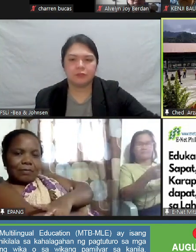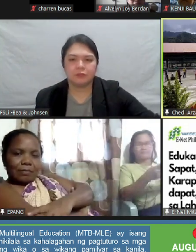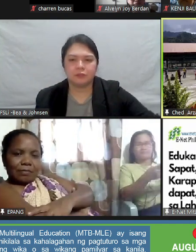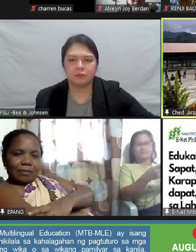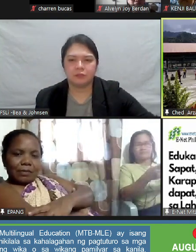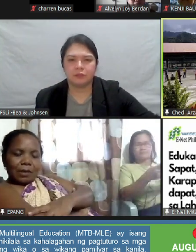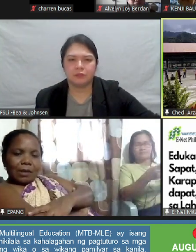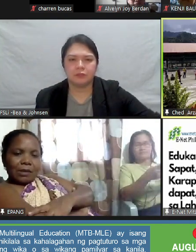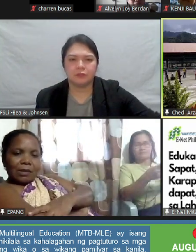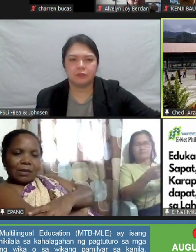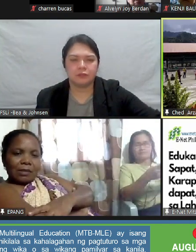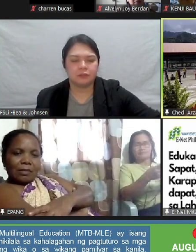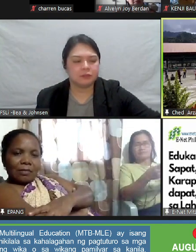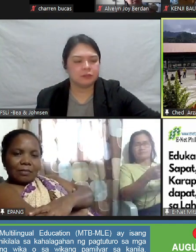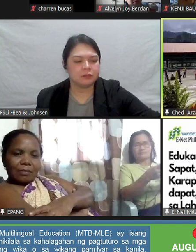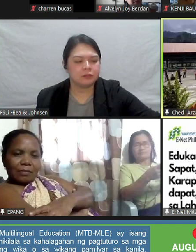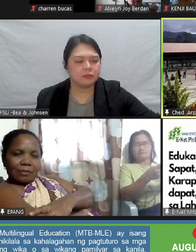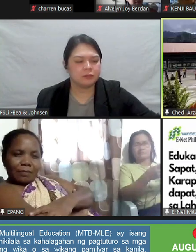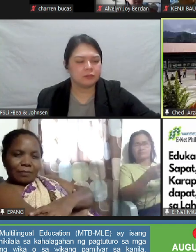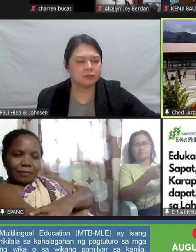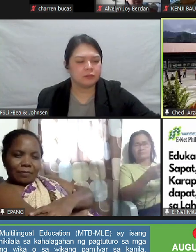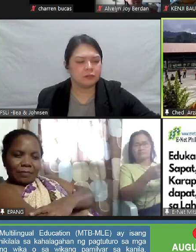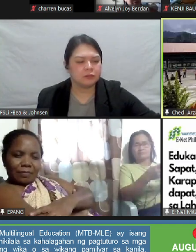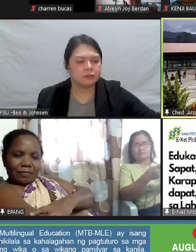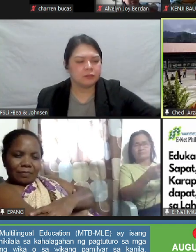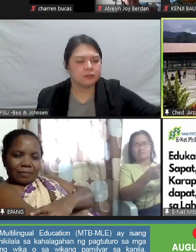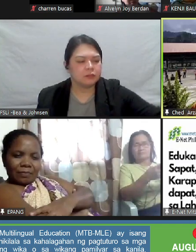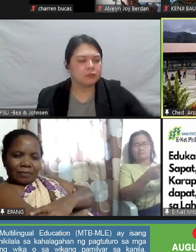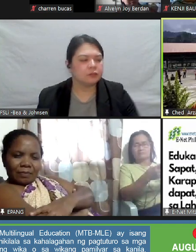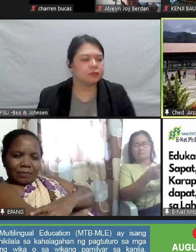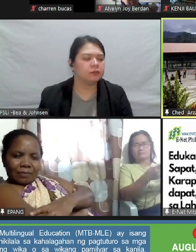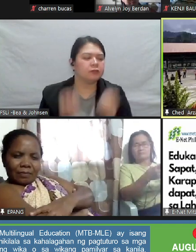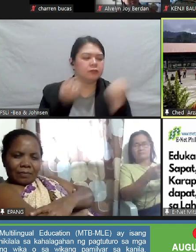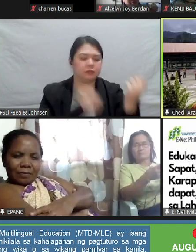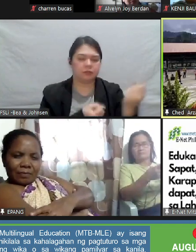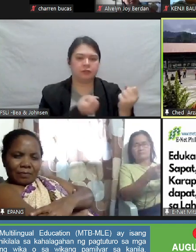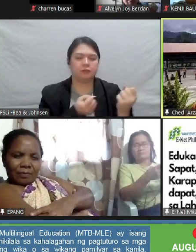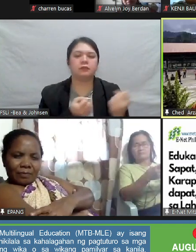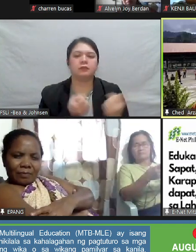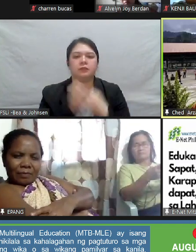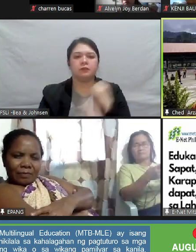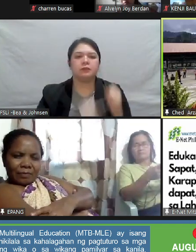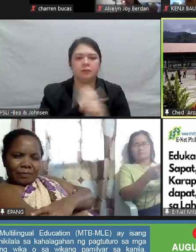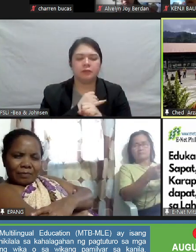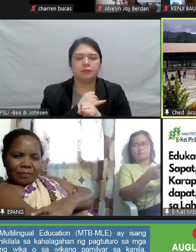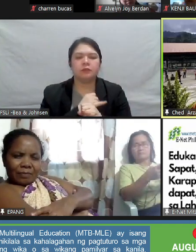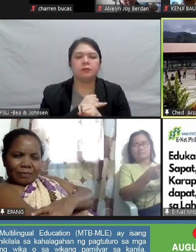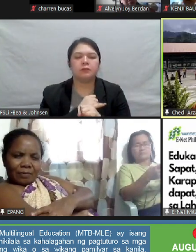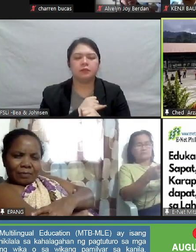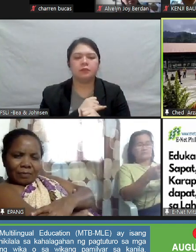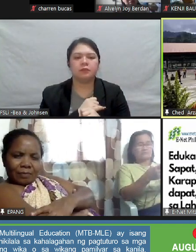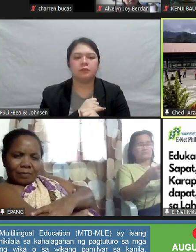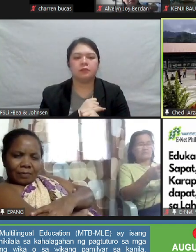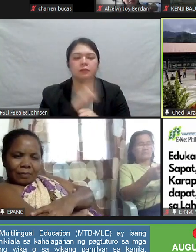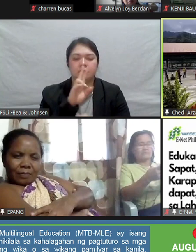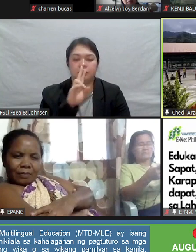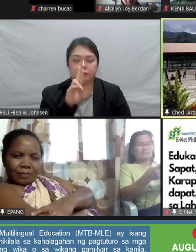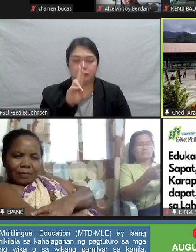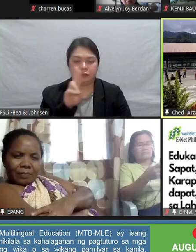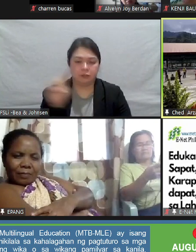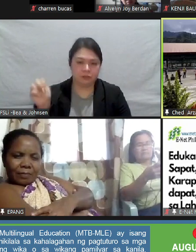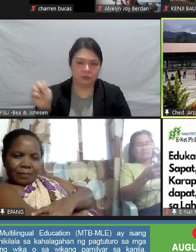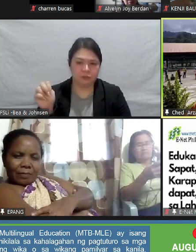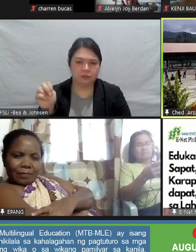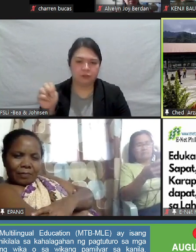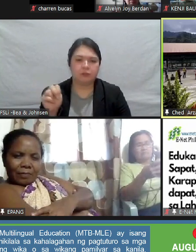Siguro suggestion ko rin po, ma'am, ano? Kasi International Decade of Indigenous Languages, ano, ng UN. So, dapat